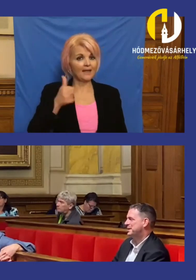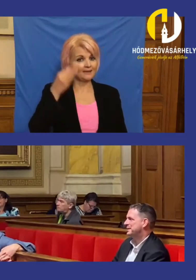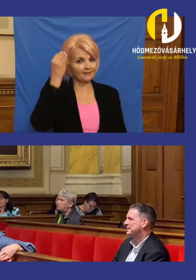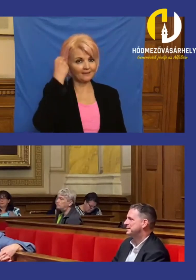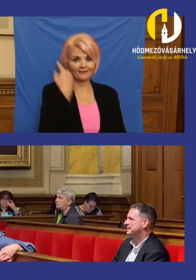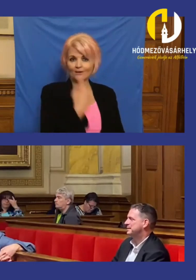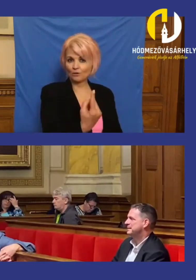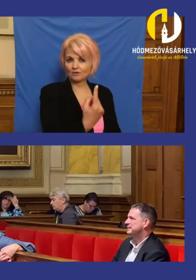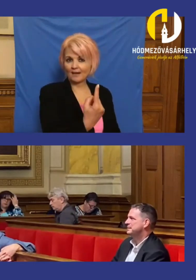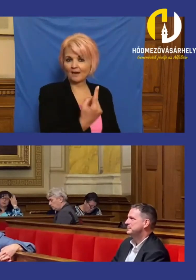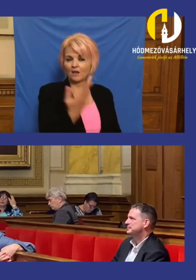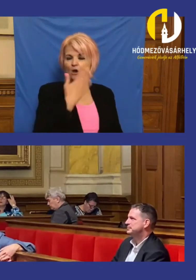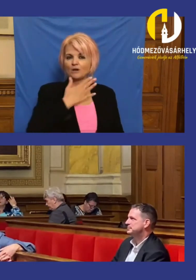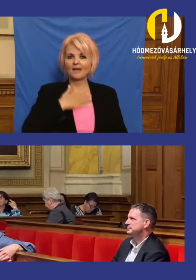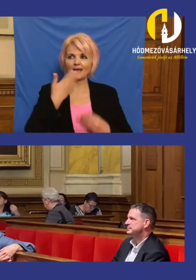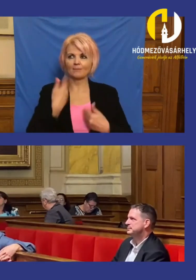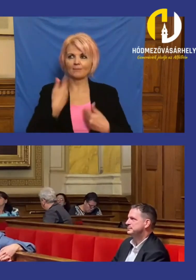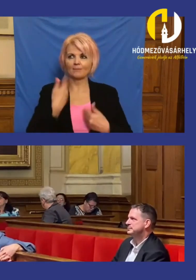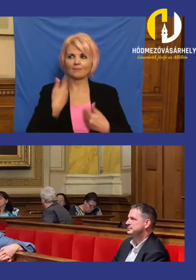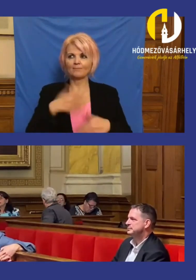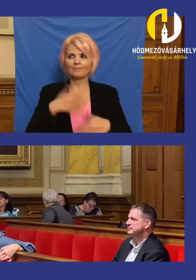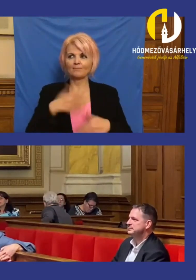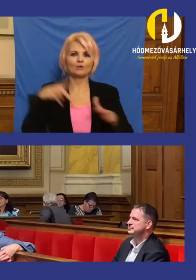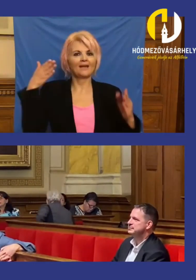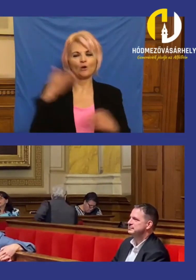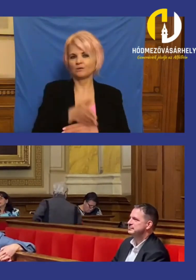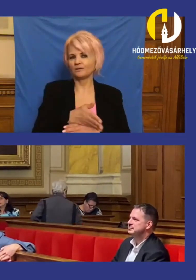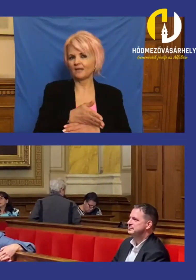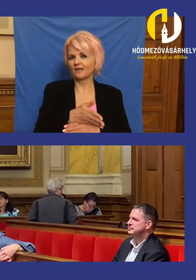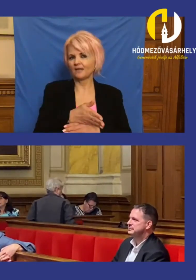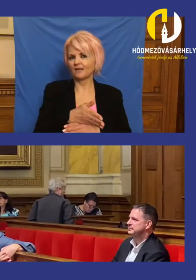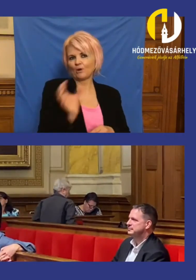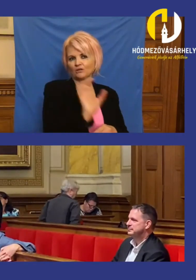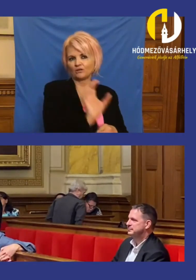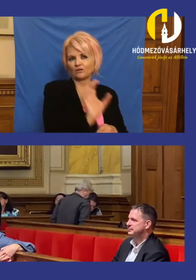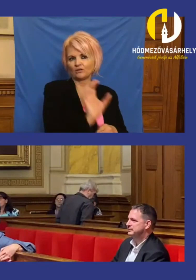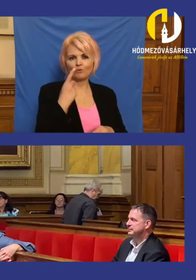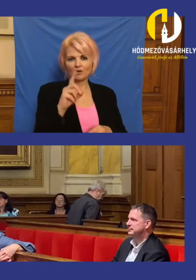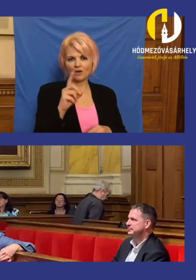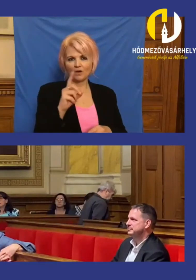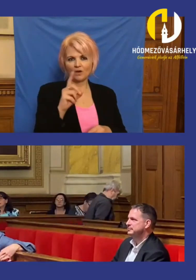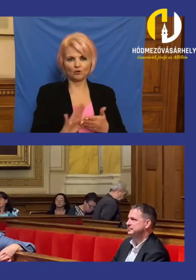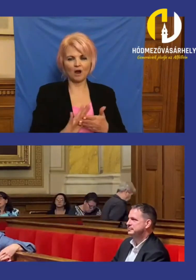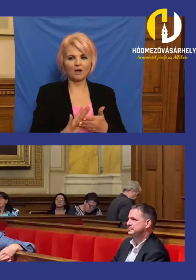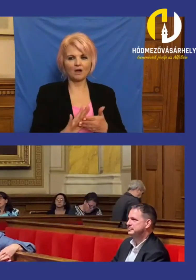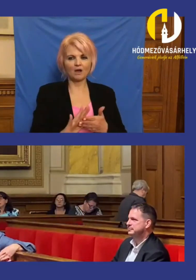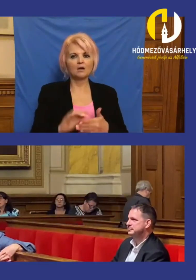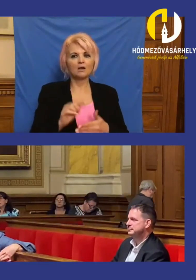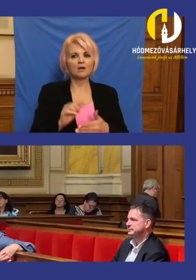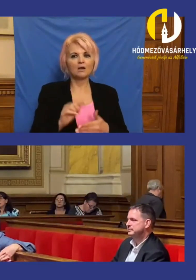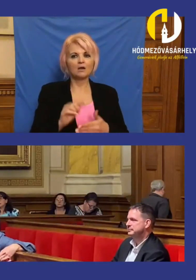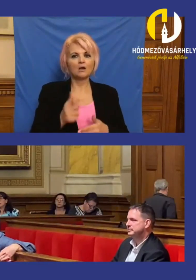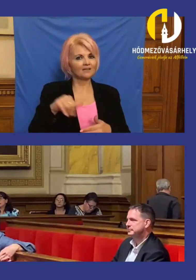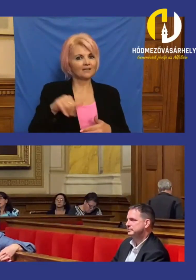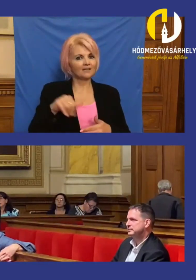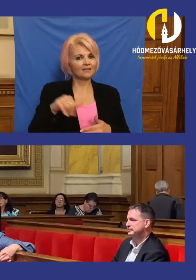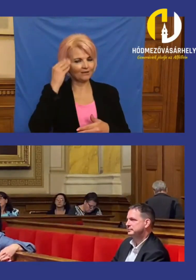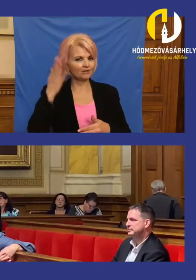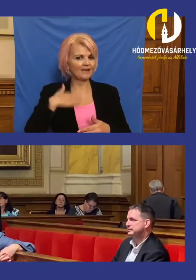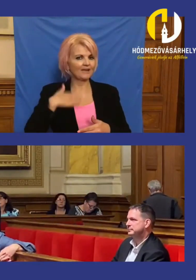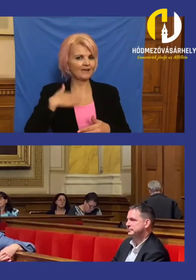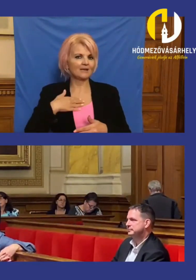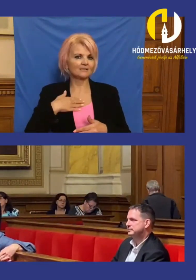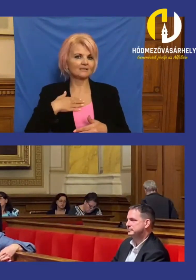önnel. És még egyszer, hogyha én nekem bármi közöm lenne ehhez, én ezt nem is raktam volna ki soha. Teljesen egyetértek. Azzal is egyetértek, amit mondott, hogy ez nekünk